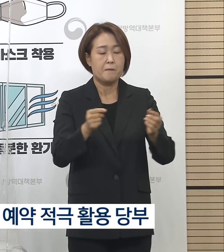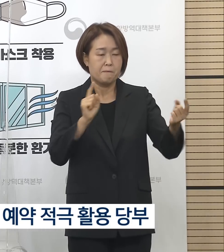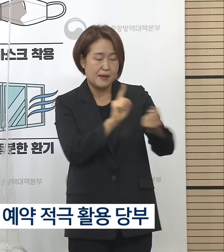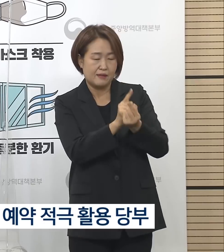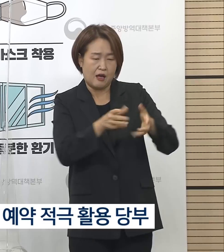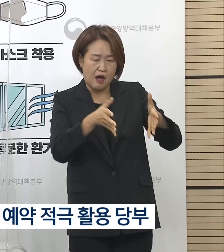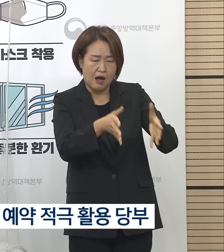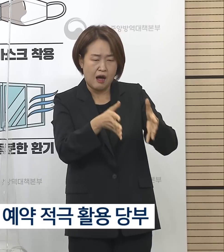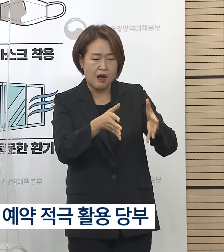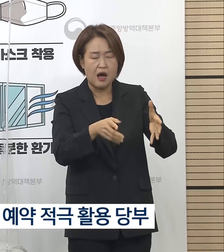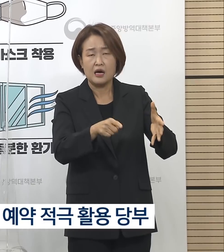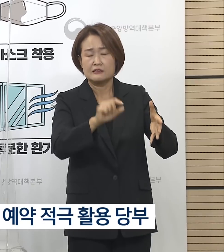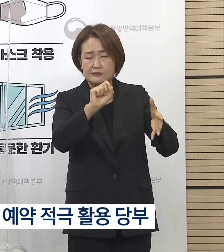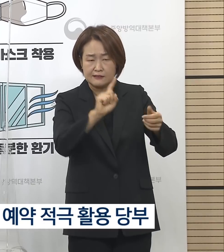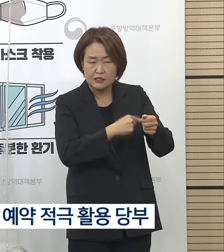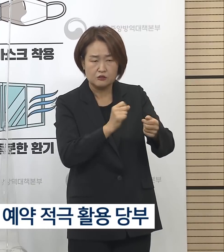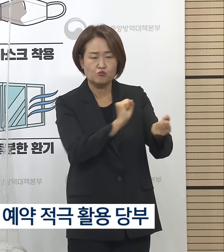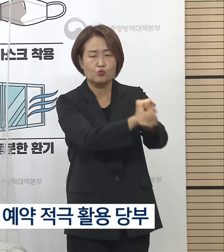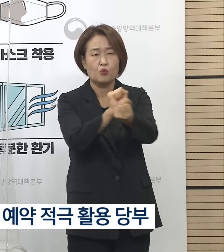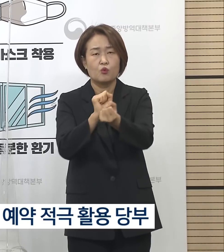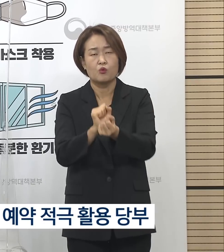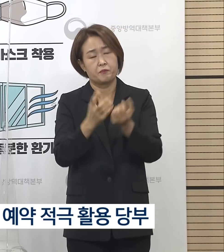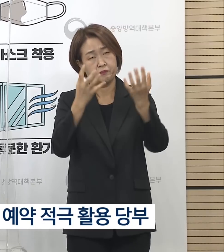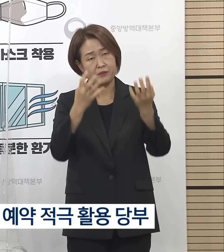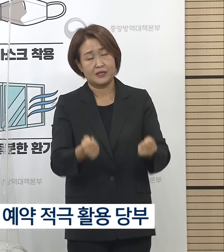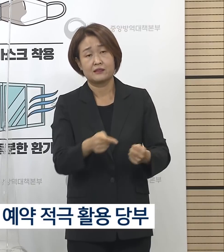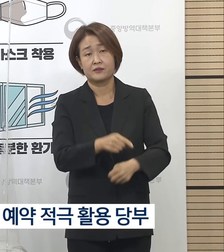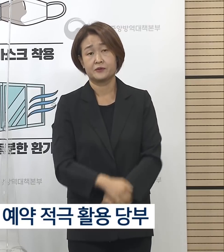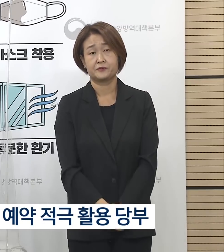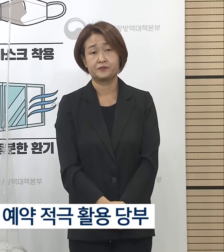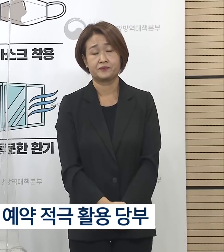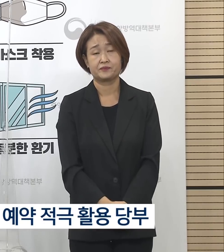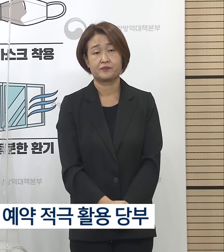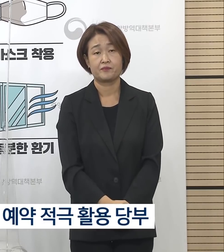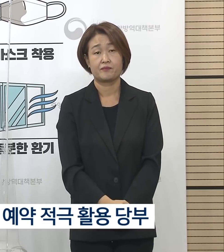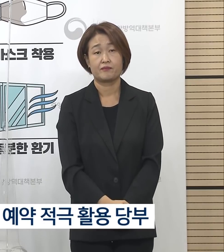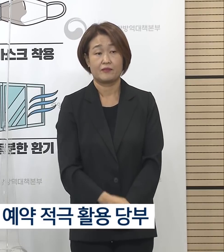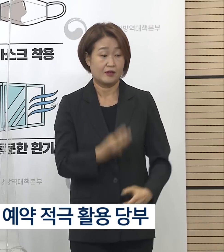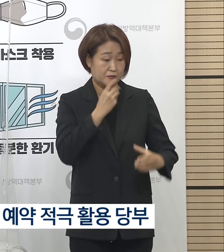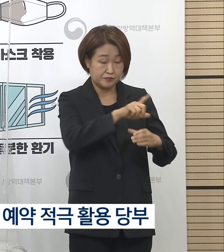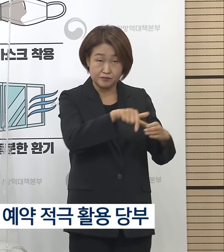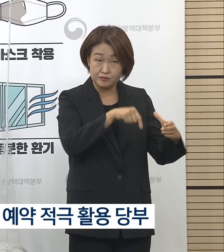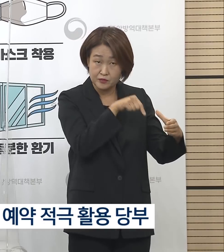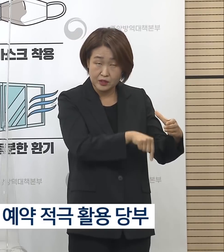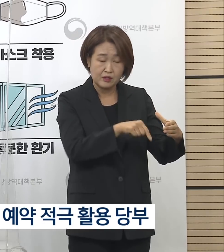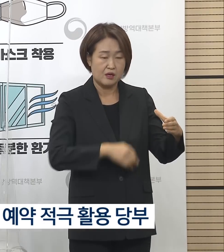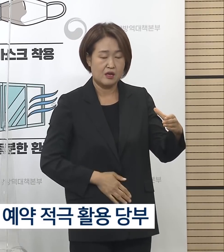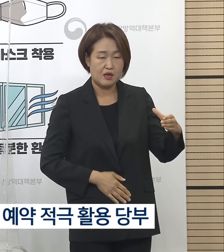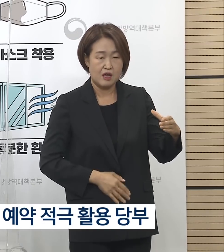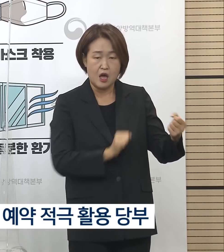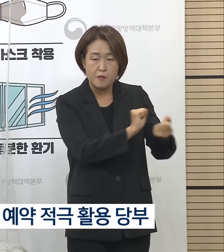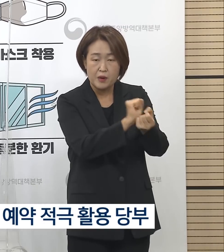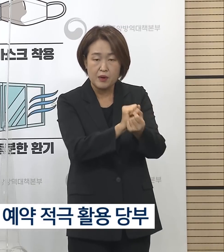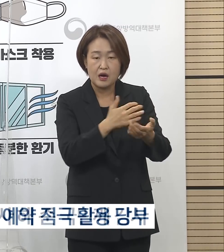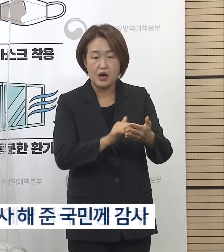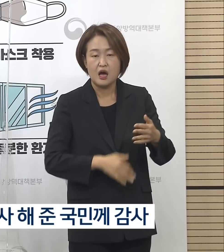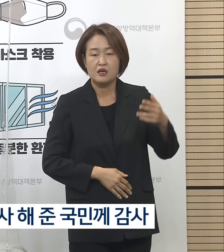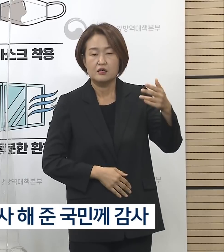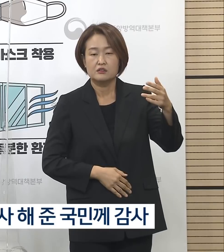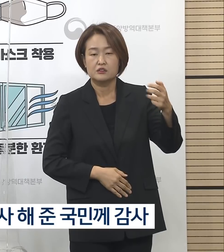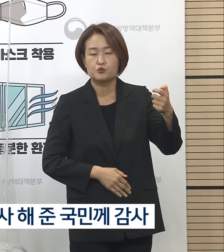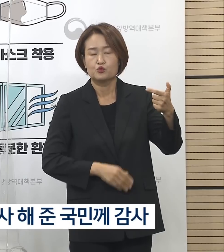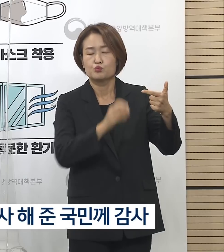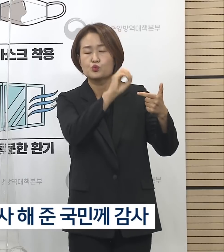예외 없이 집단 감염으로 이어지고 있습니다. 수도권 발생이 전체의 76%를